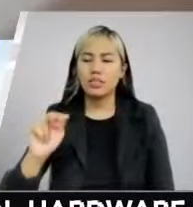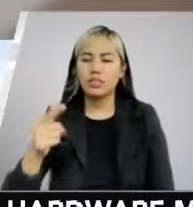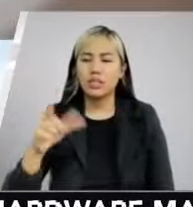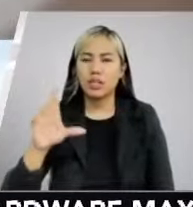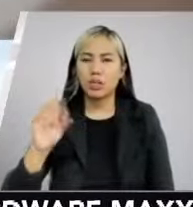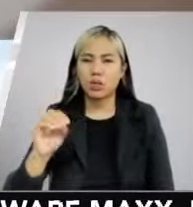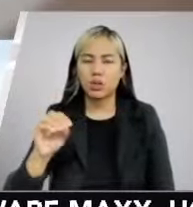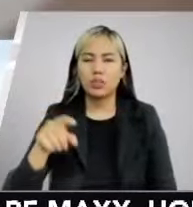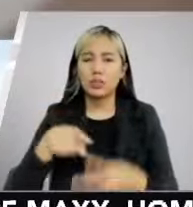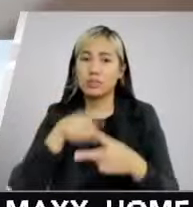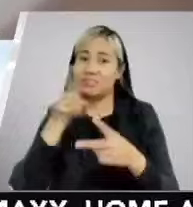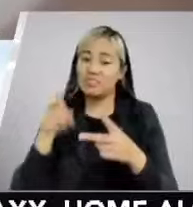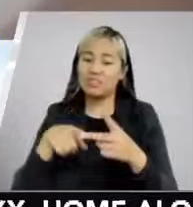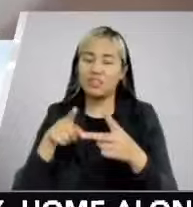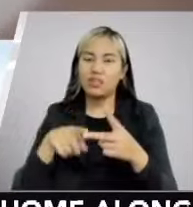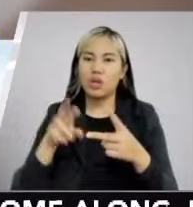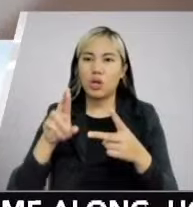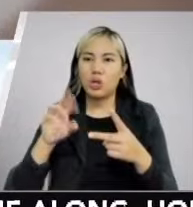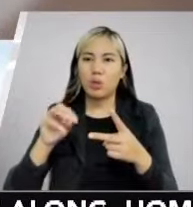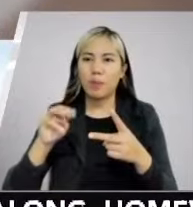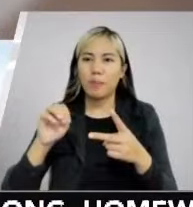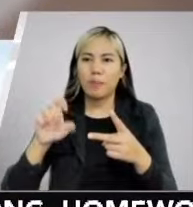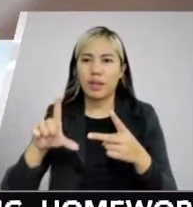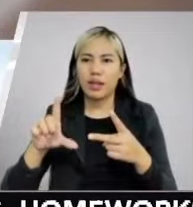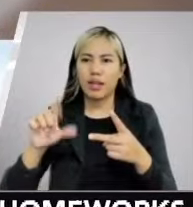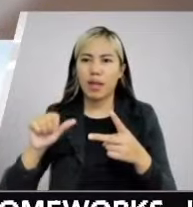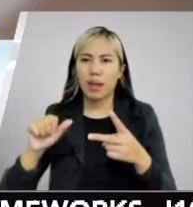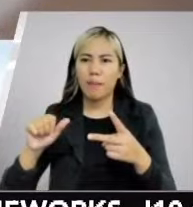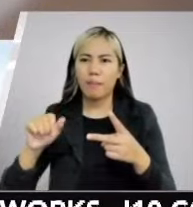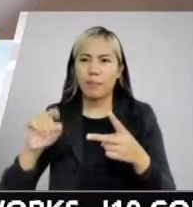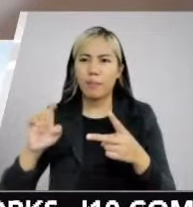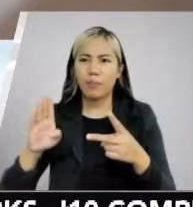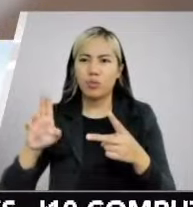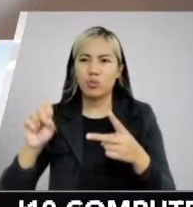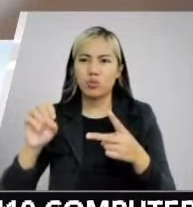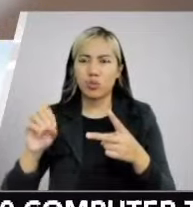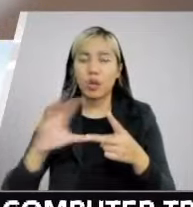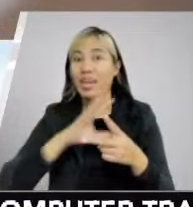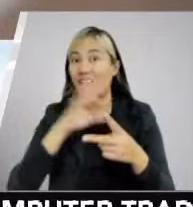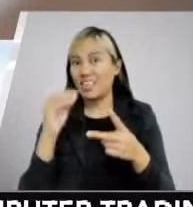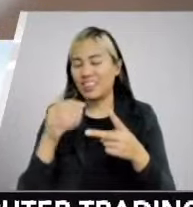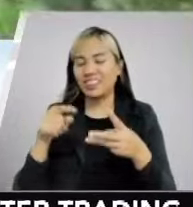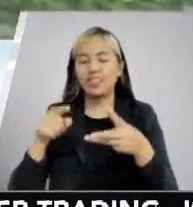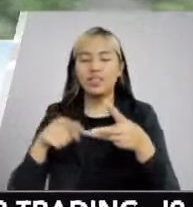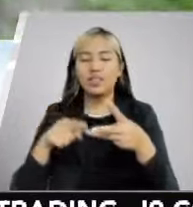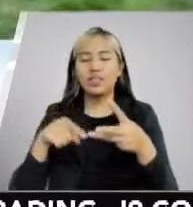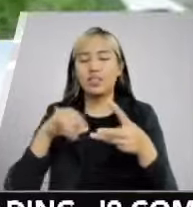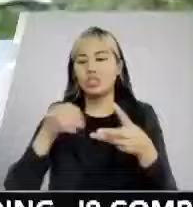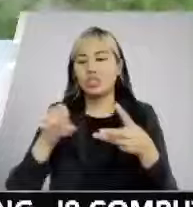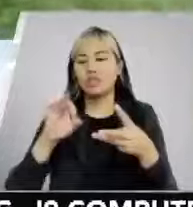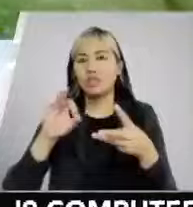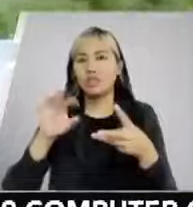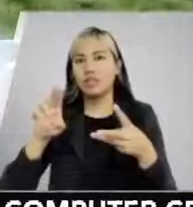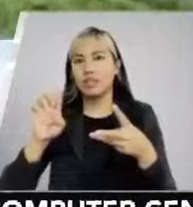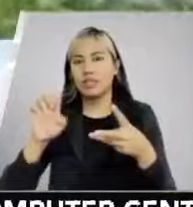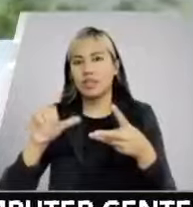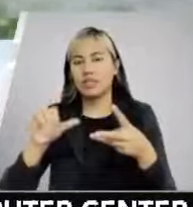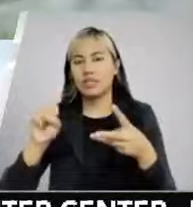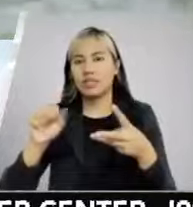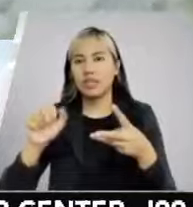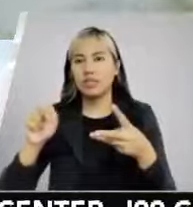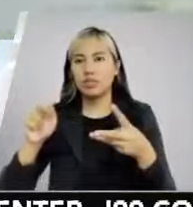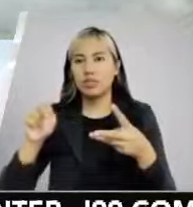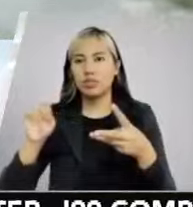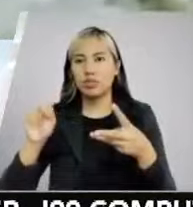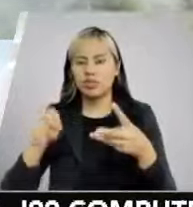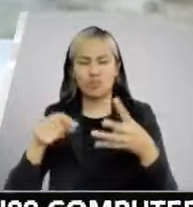pulis na si Romel Abuzo at si Bilya na si Jeffrey Santos. Isinailalim naman sa kusudiya ng PNP si alias Junjun na nagturo